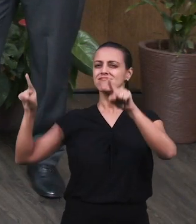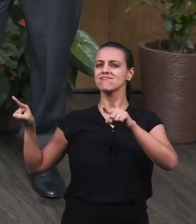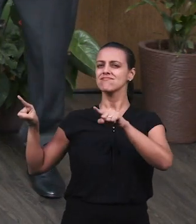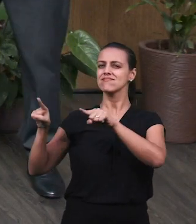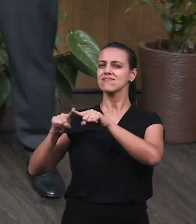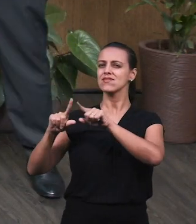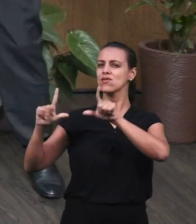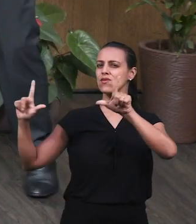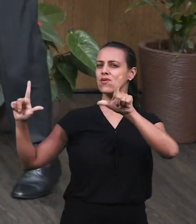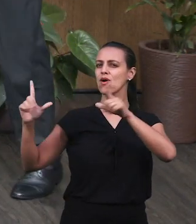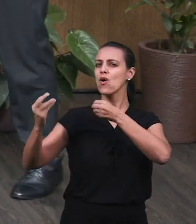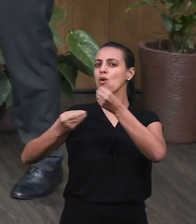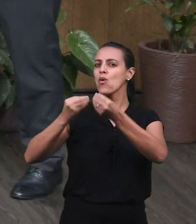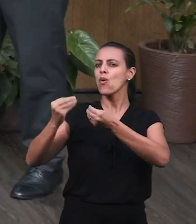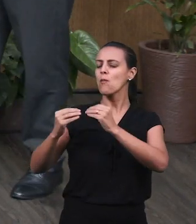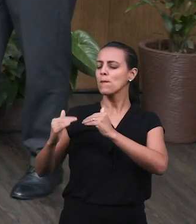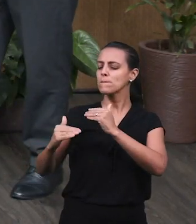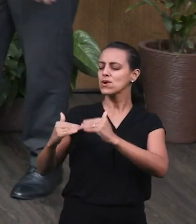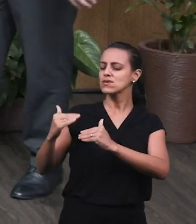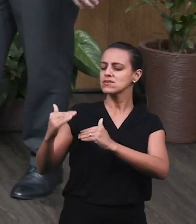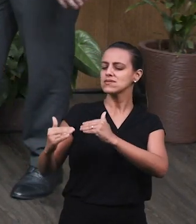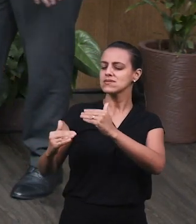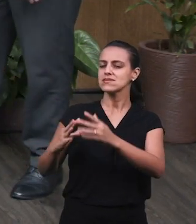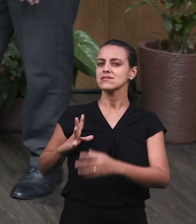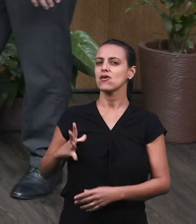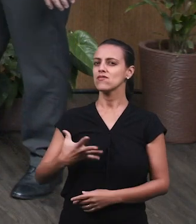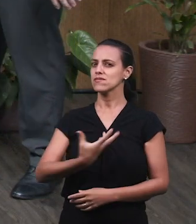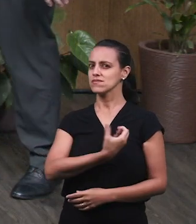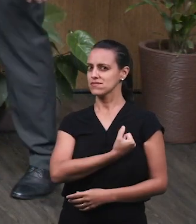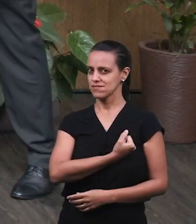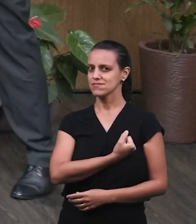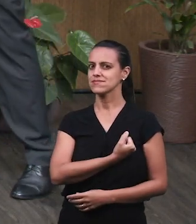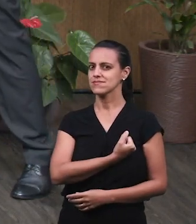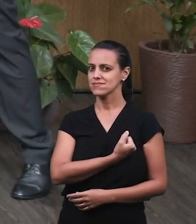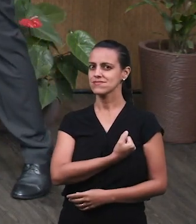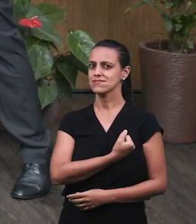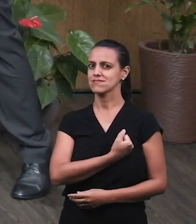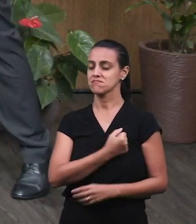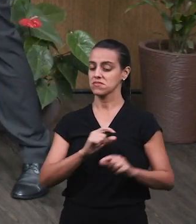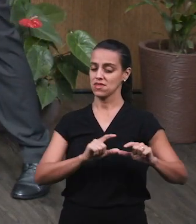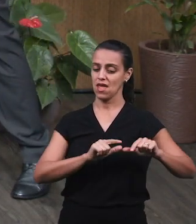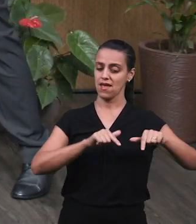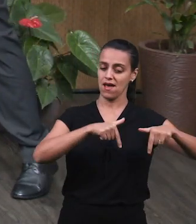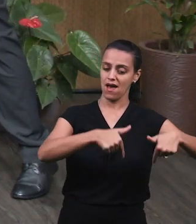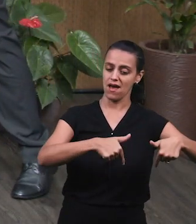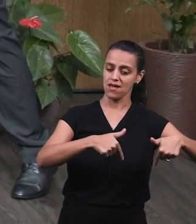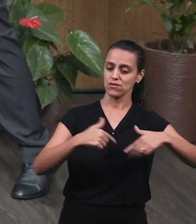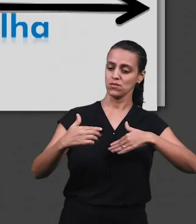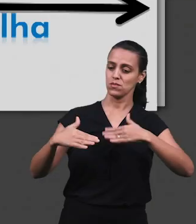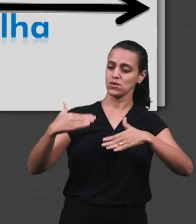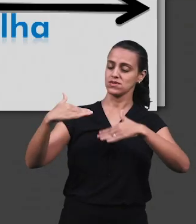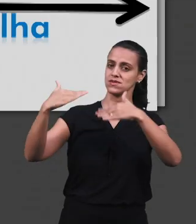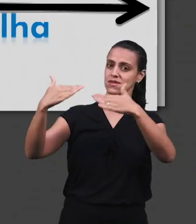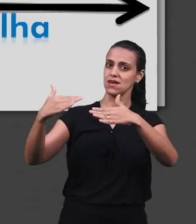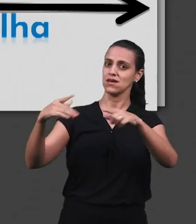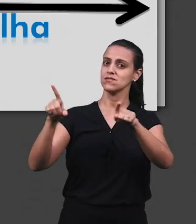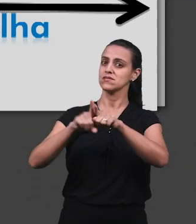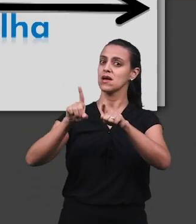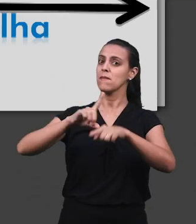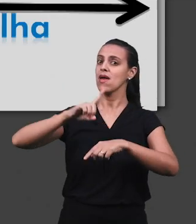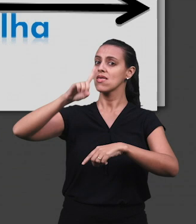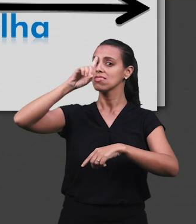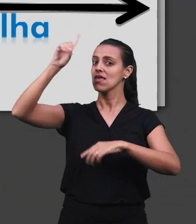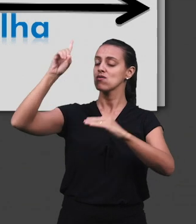qui montre le processus du salut de l'homme. Exactement. Le salut, acte, processus, la souveraineté